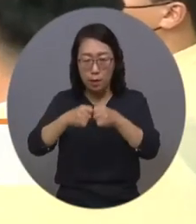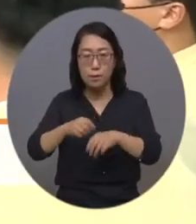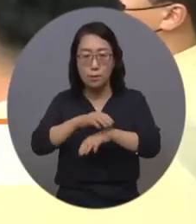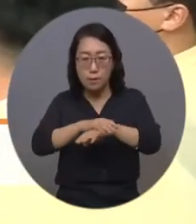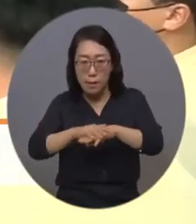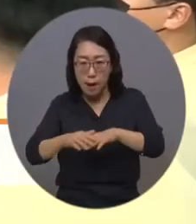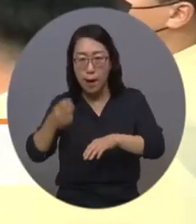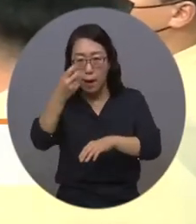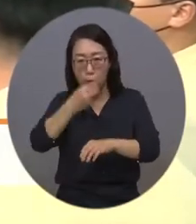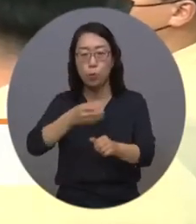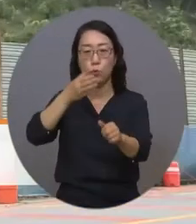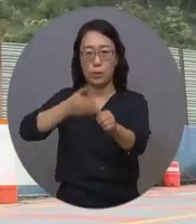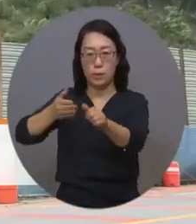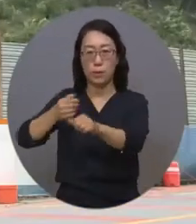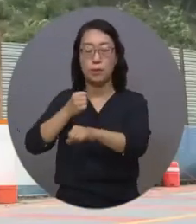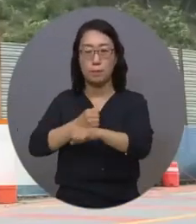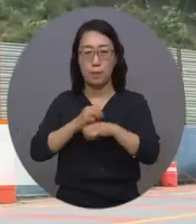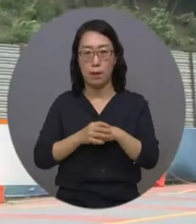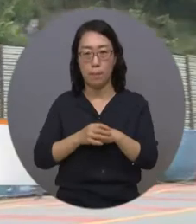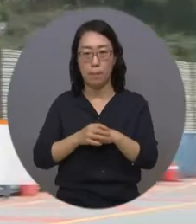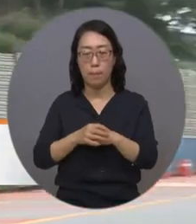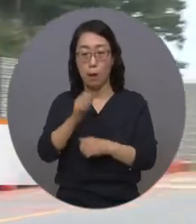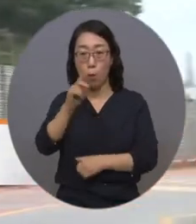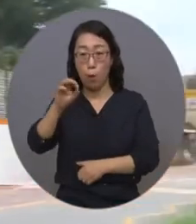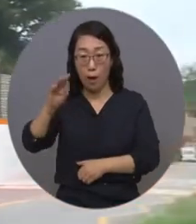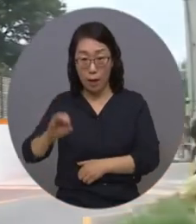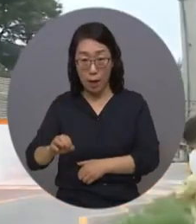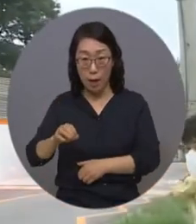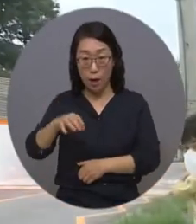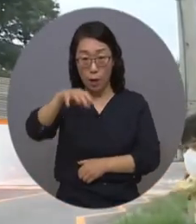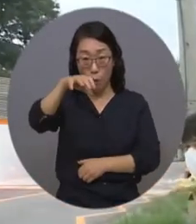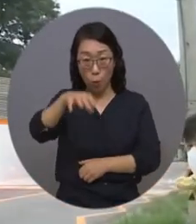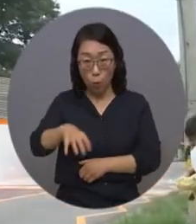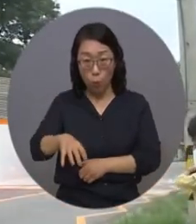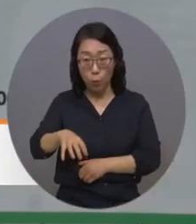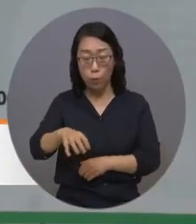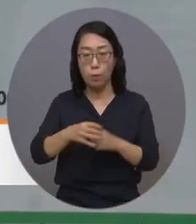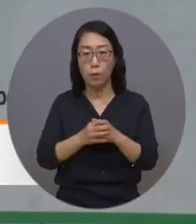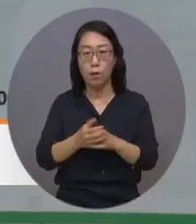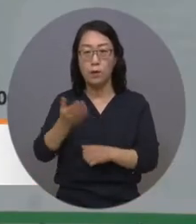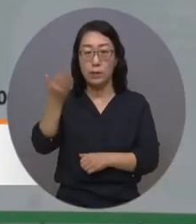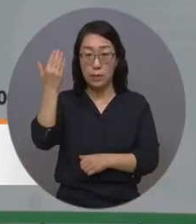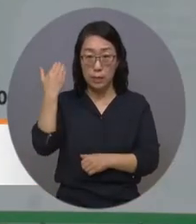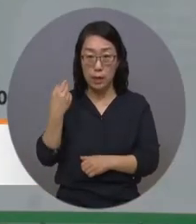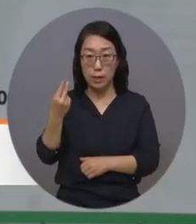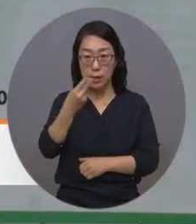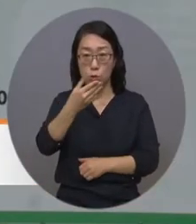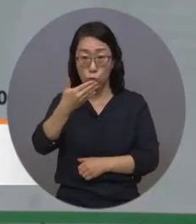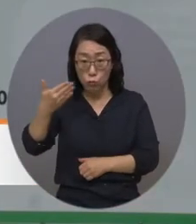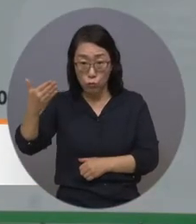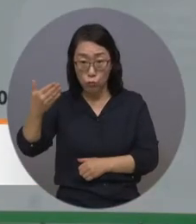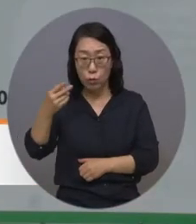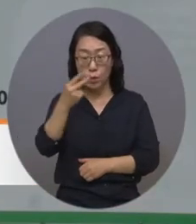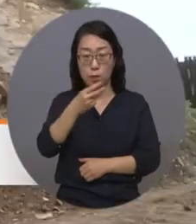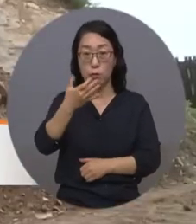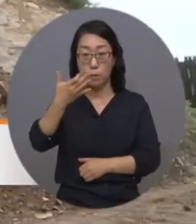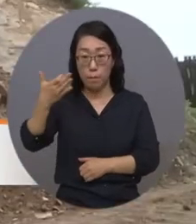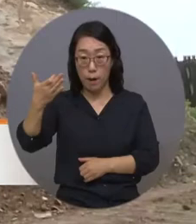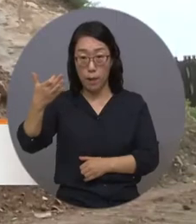것을 지시했습니다. 광양 옥곡면 신금리 현장은 지난 2009년과